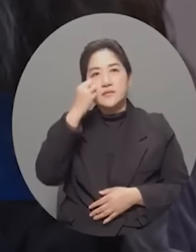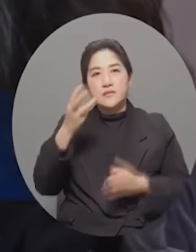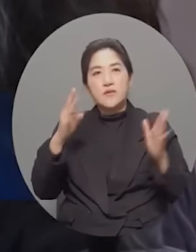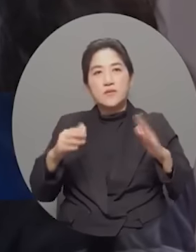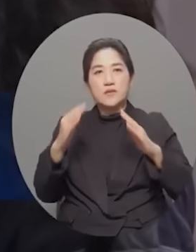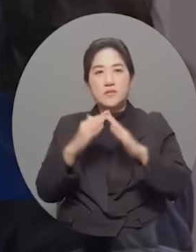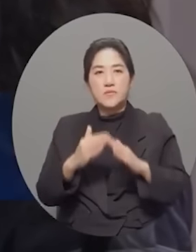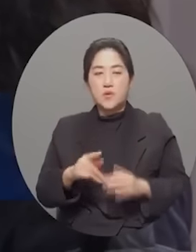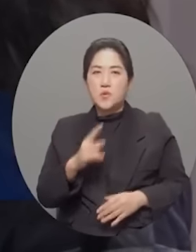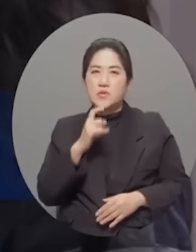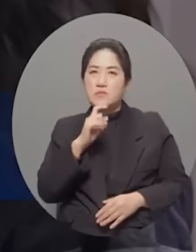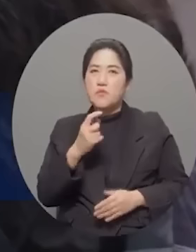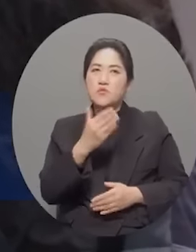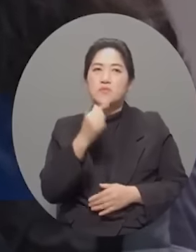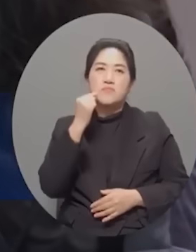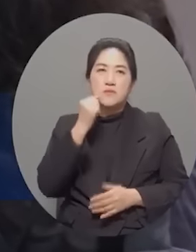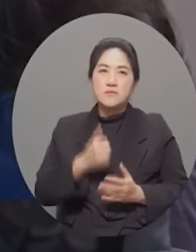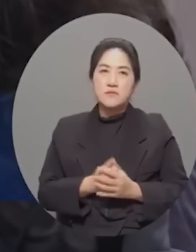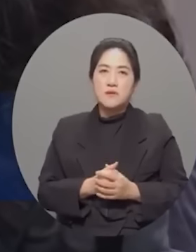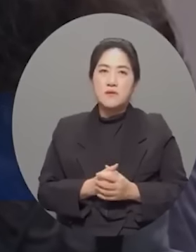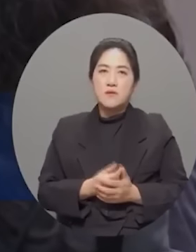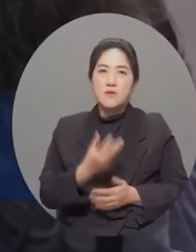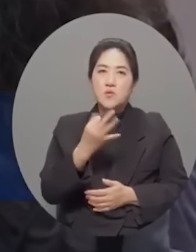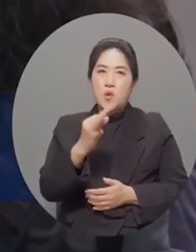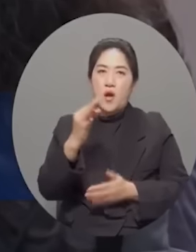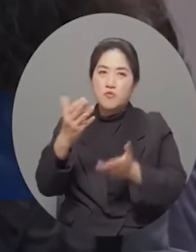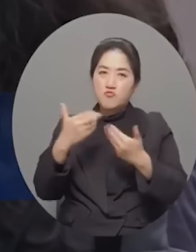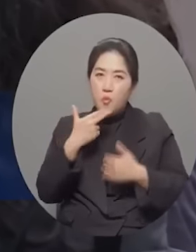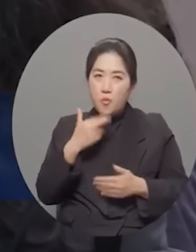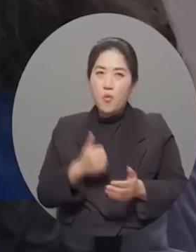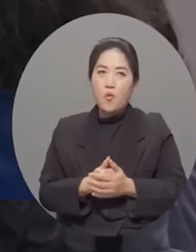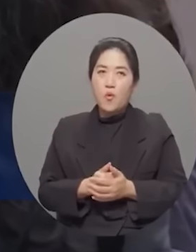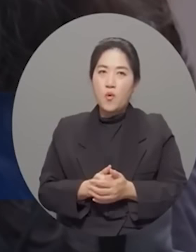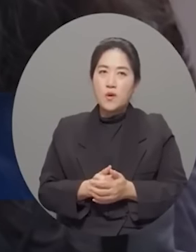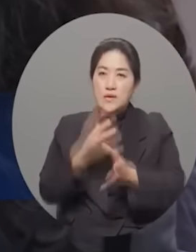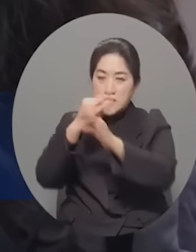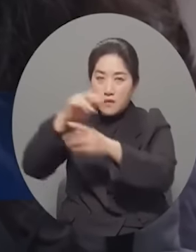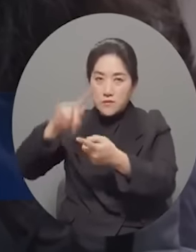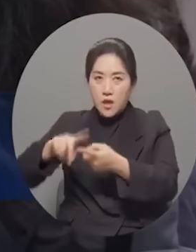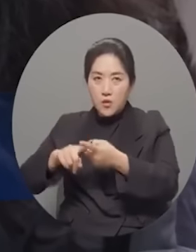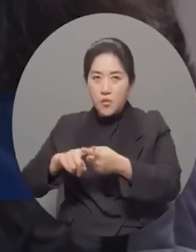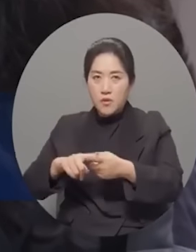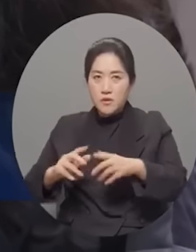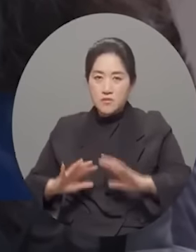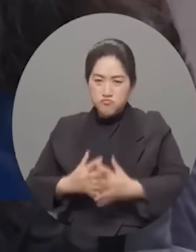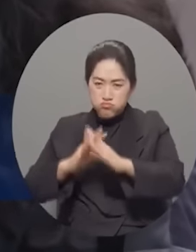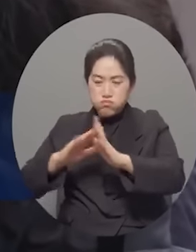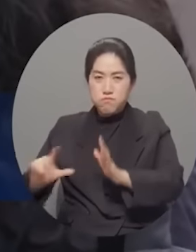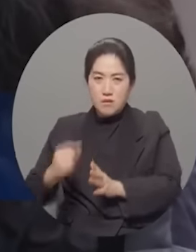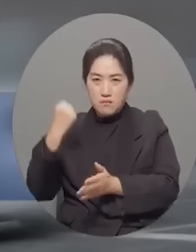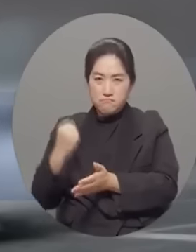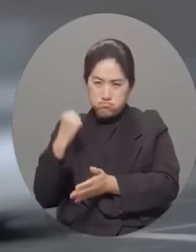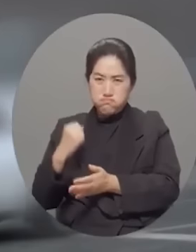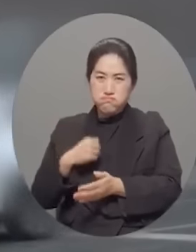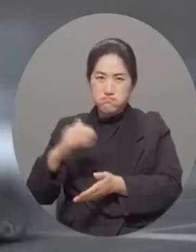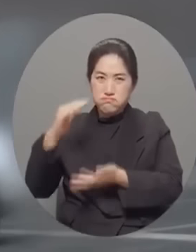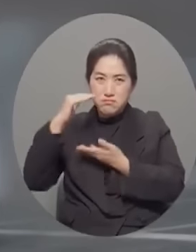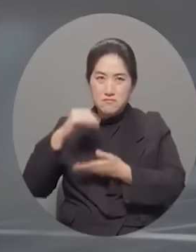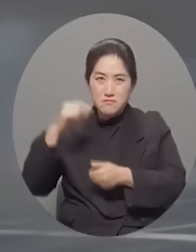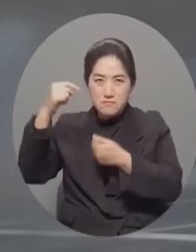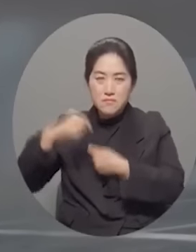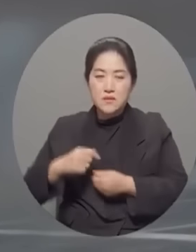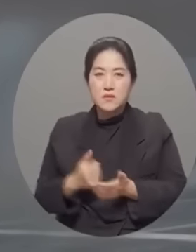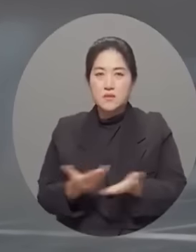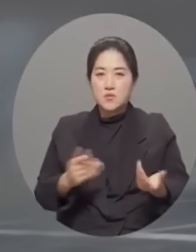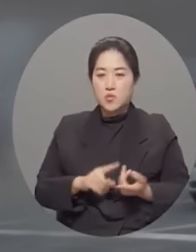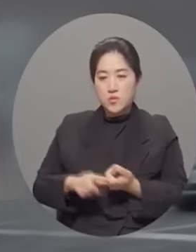집에 돈을 10원도 못 갖다 줬어요. 돈은 하나도 안 주면서 자기네 일정에 맞춰서 공정 빨리 해야 된다.